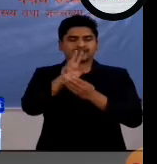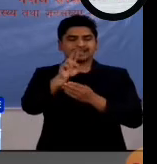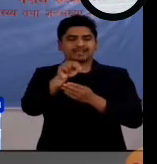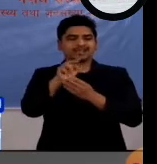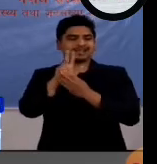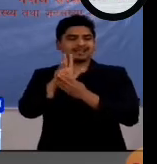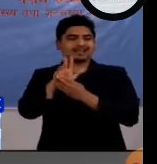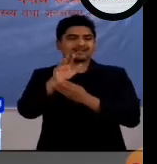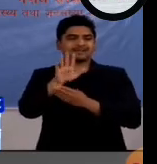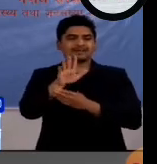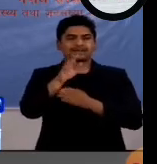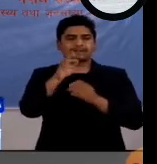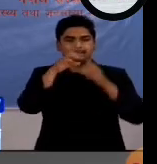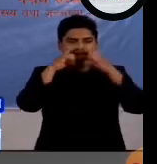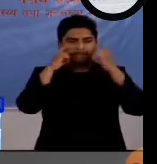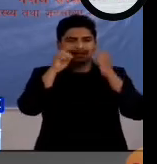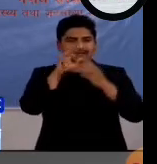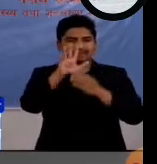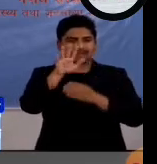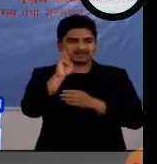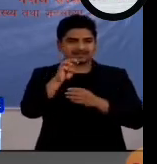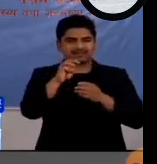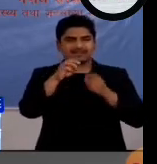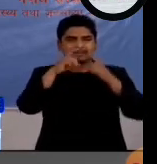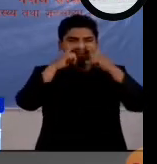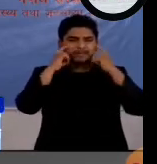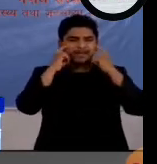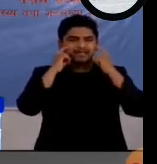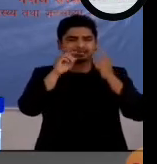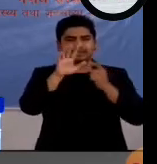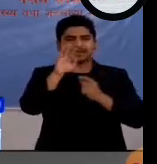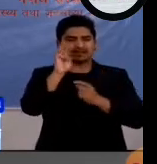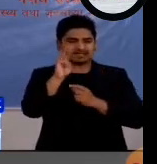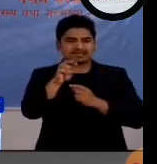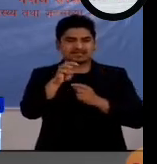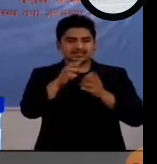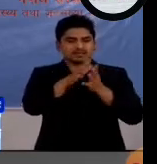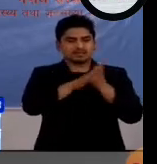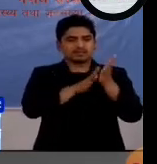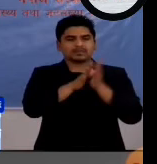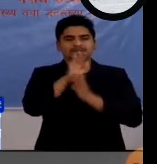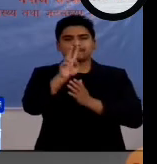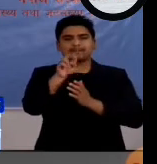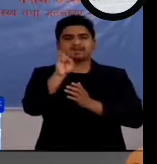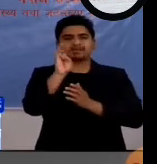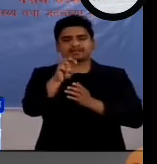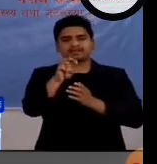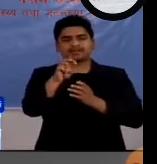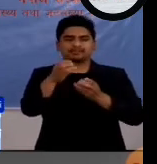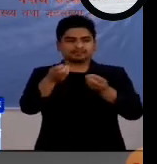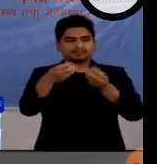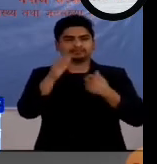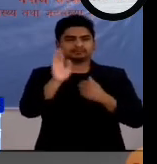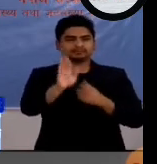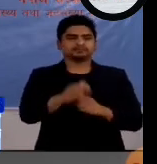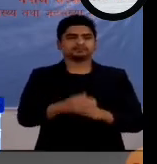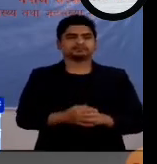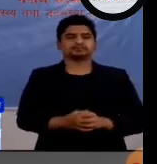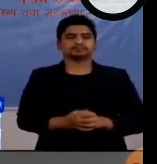95 N95 मास्क 5,000 थान, सर्जिकल मास्क 5,000 थान र ग्लोभ्स 20,000 थान हस्तान्तरण भएको